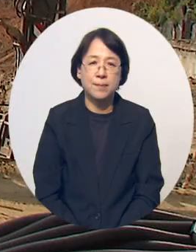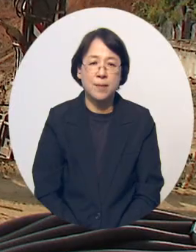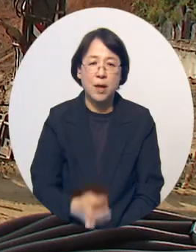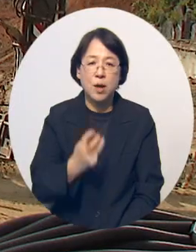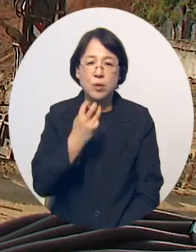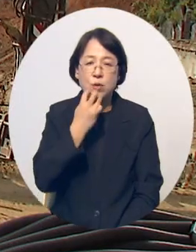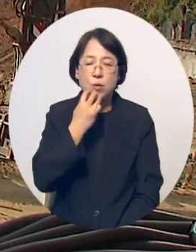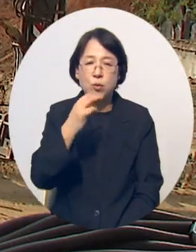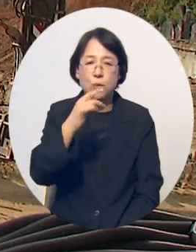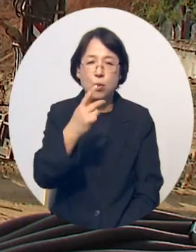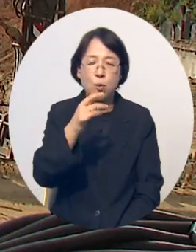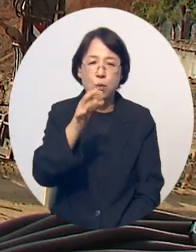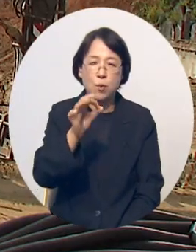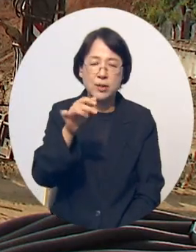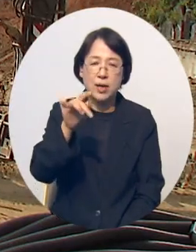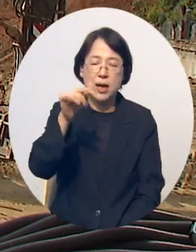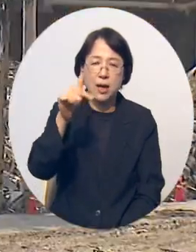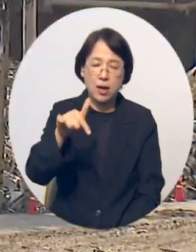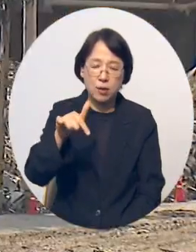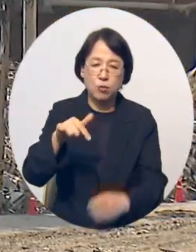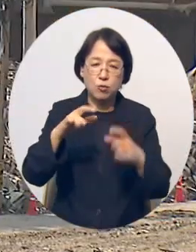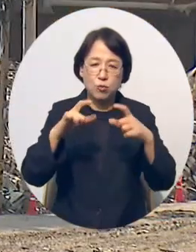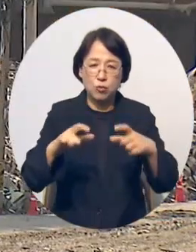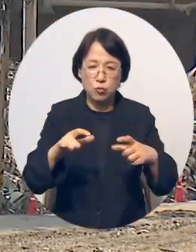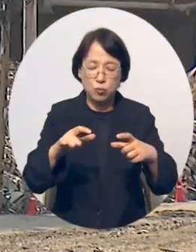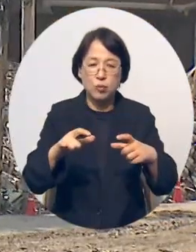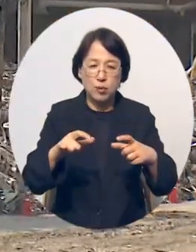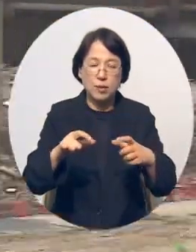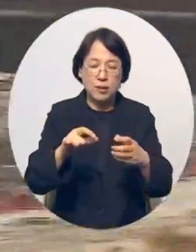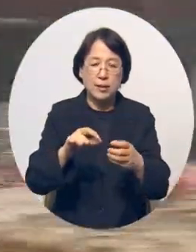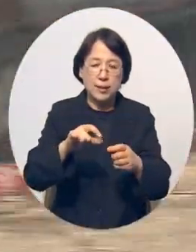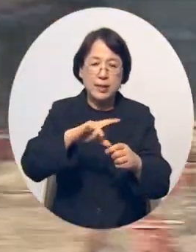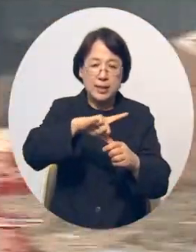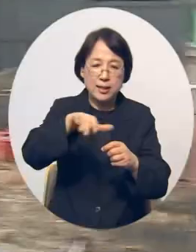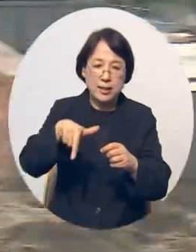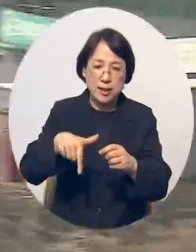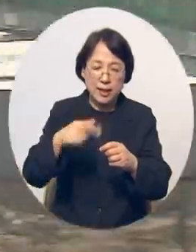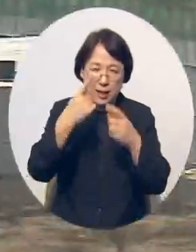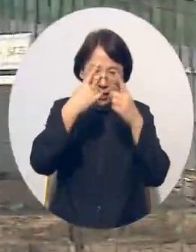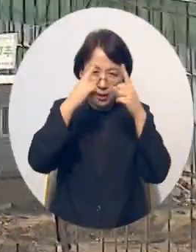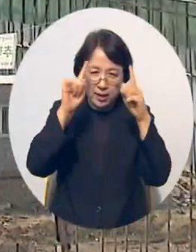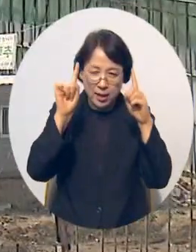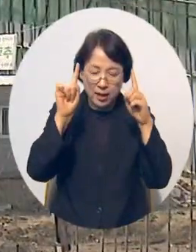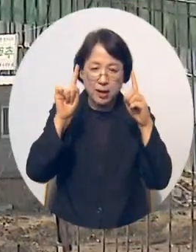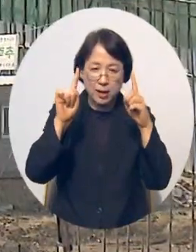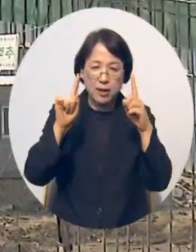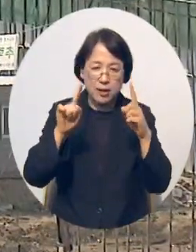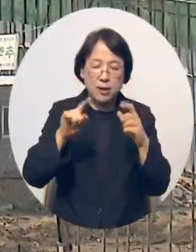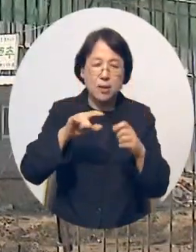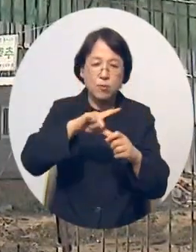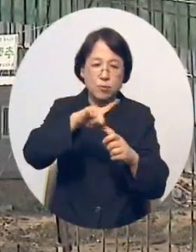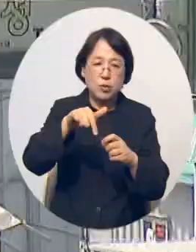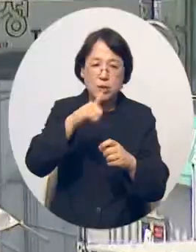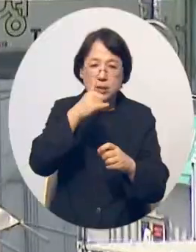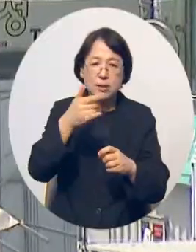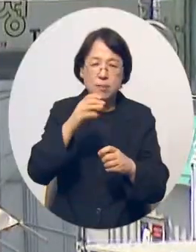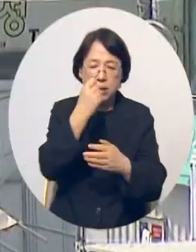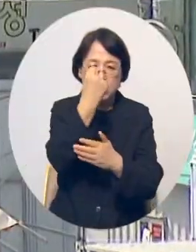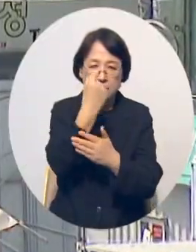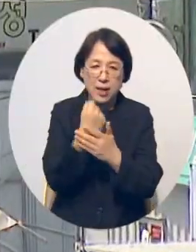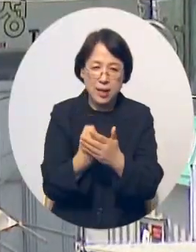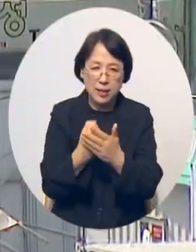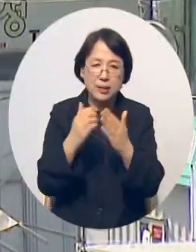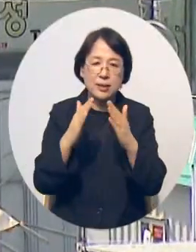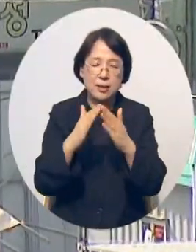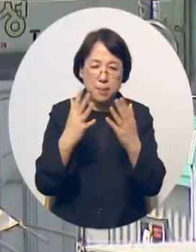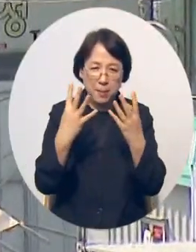서울시 동작구 흑석동 일대. 대학가 인근이지만 기반 시설이 부족하고 오래된 주택이 많아 서울 시내